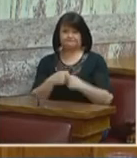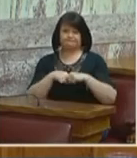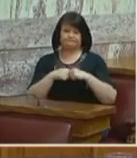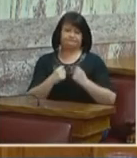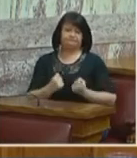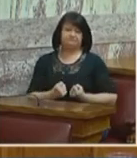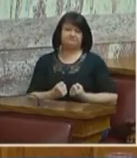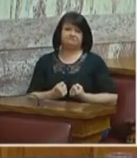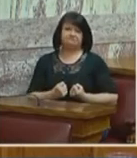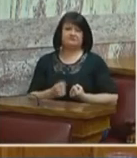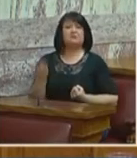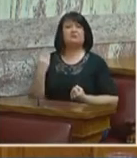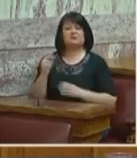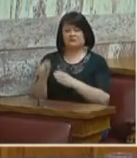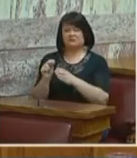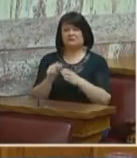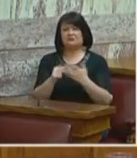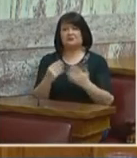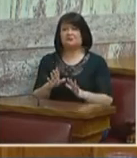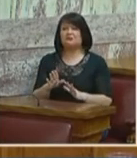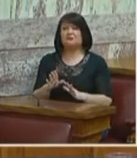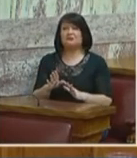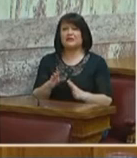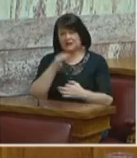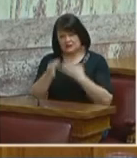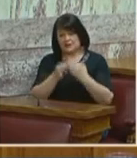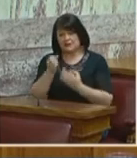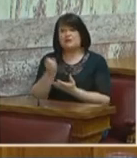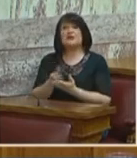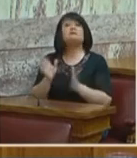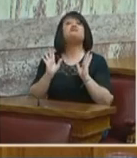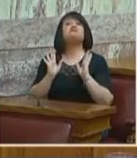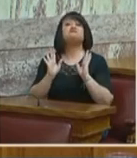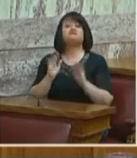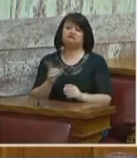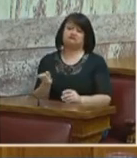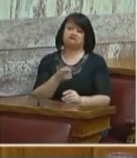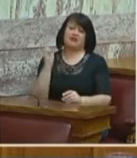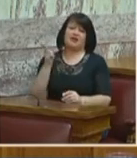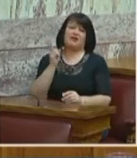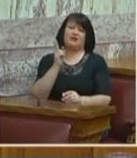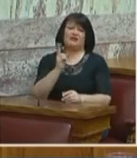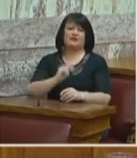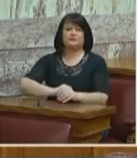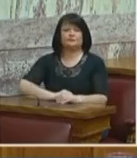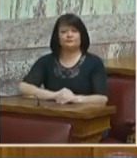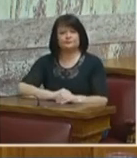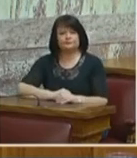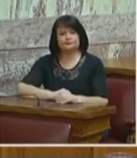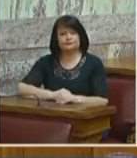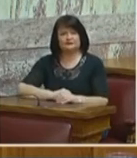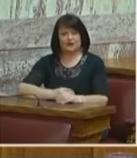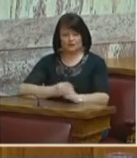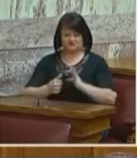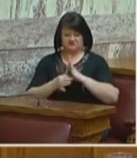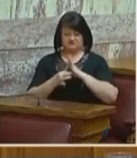ψηφοφορία, διότι δεν αξιολογήθηκαν οι τοποθετήσεις μας. Αντιθέτως, μου προσέφερε εγκαρδίωση και ενδυνάμωση του ηθικού μου